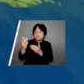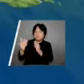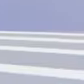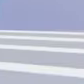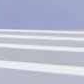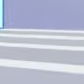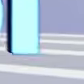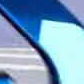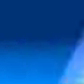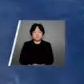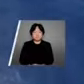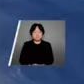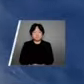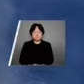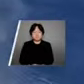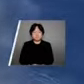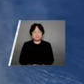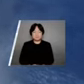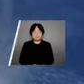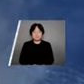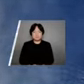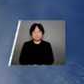Gaston.